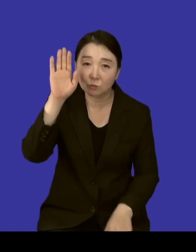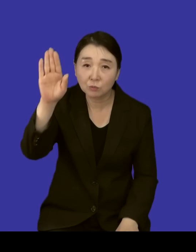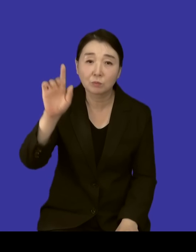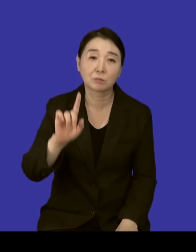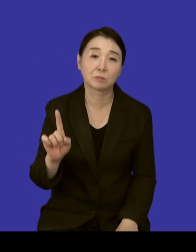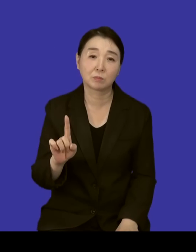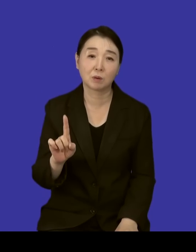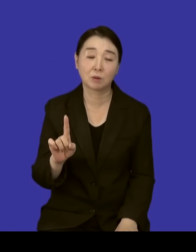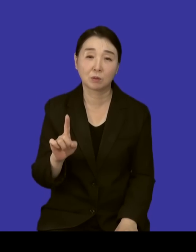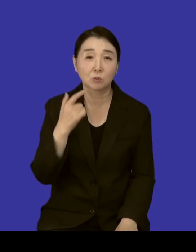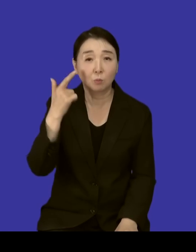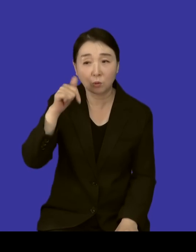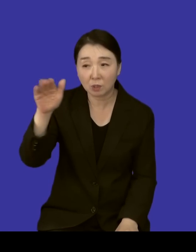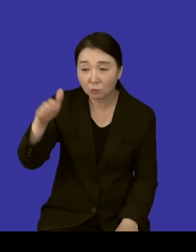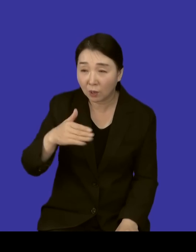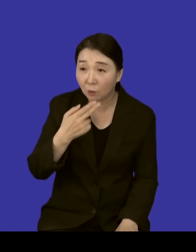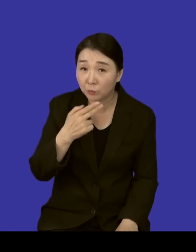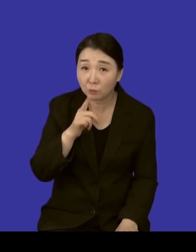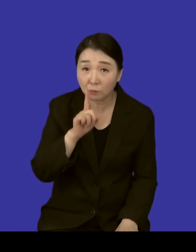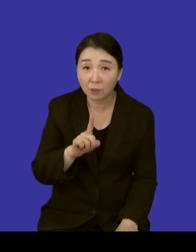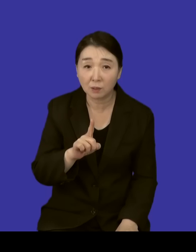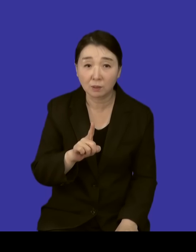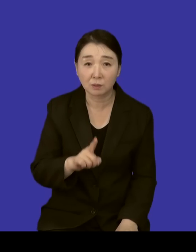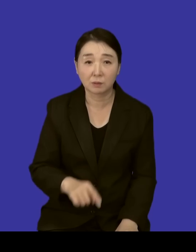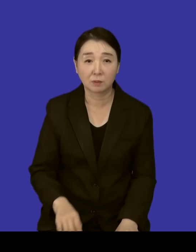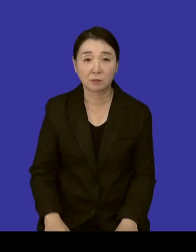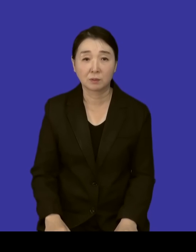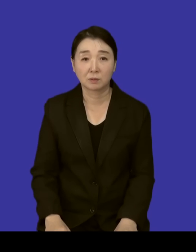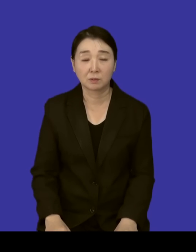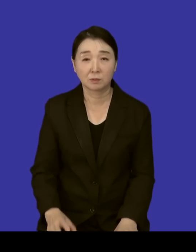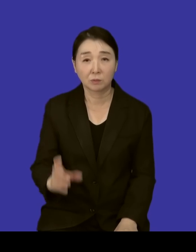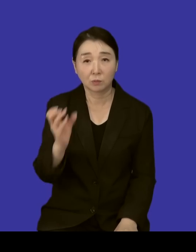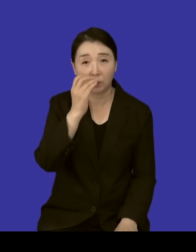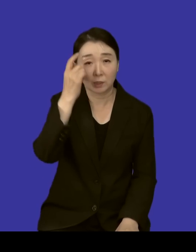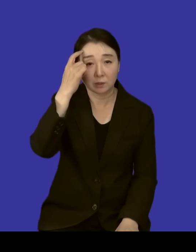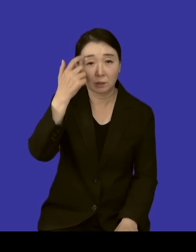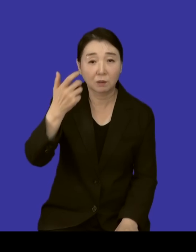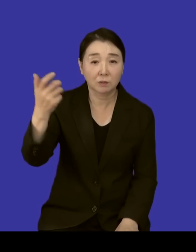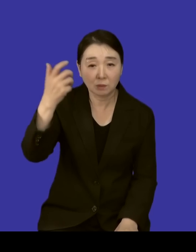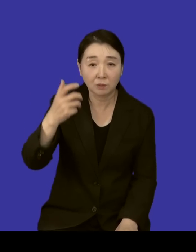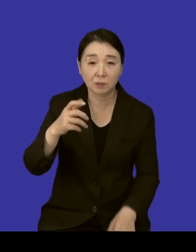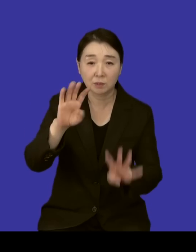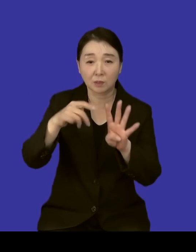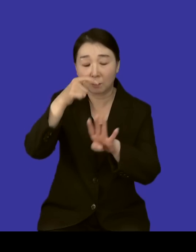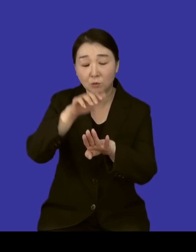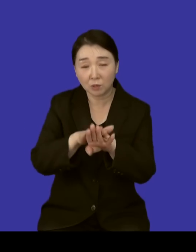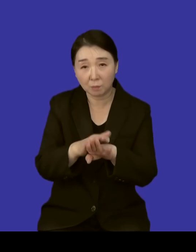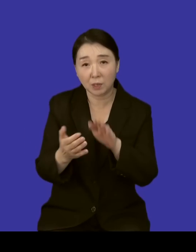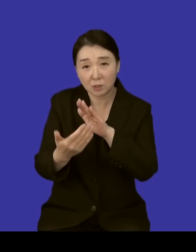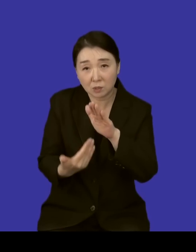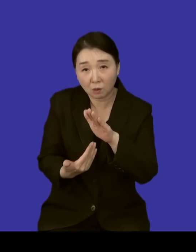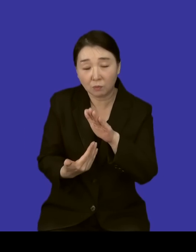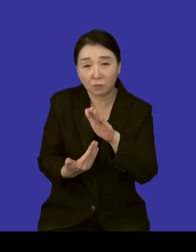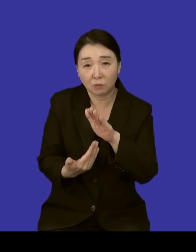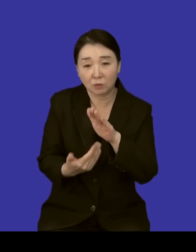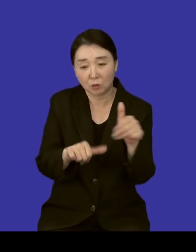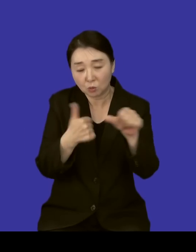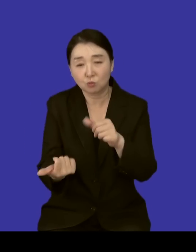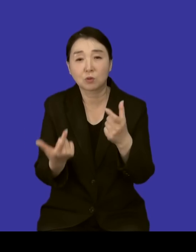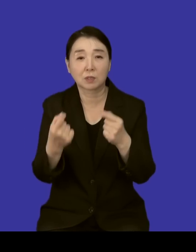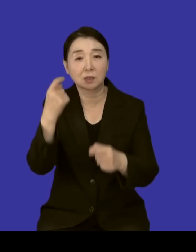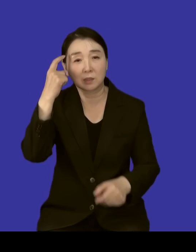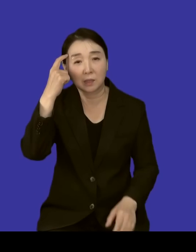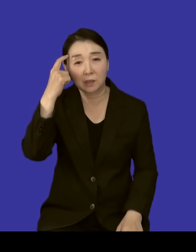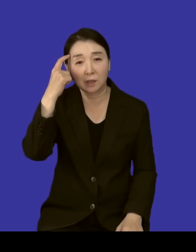지났는데 또 목사님 안 오시냐고. 성령이 사부 예배 가기 전에 갈지도 모른다 이 생각을